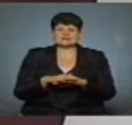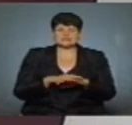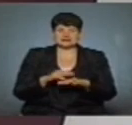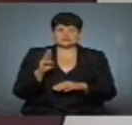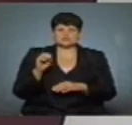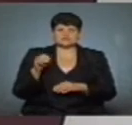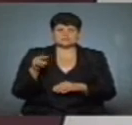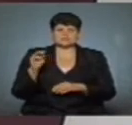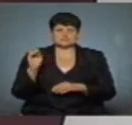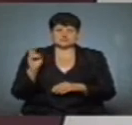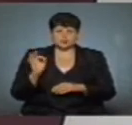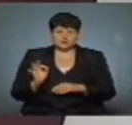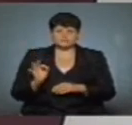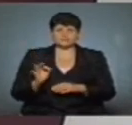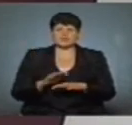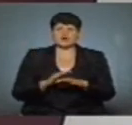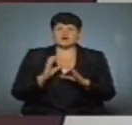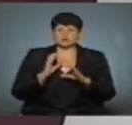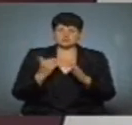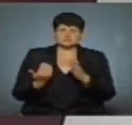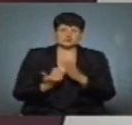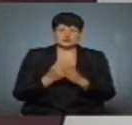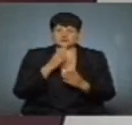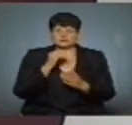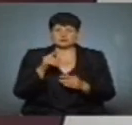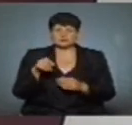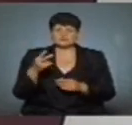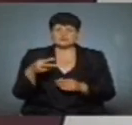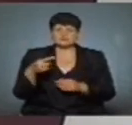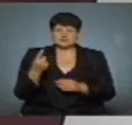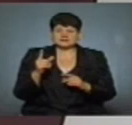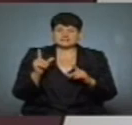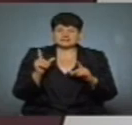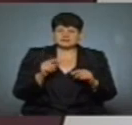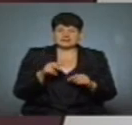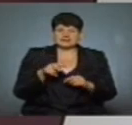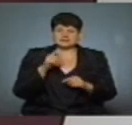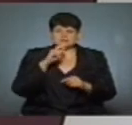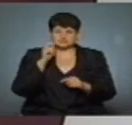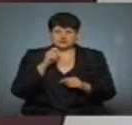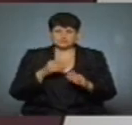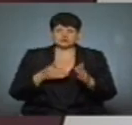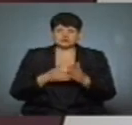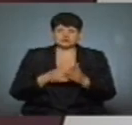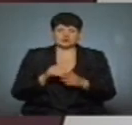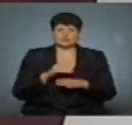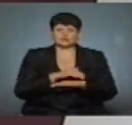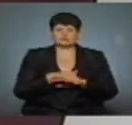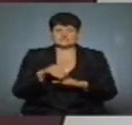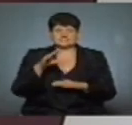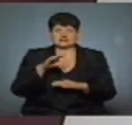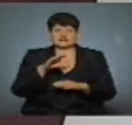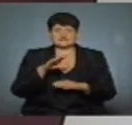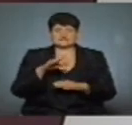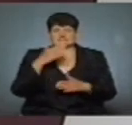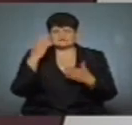Митрополита Шептицького. Автобуси за новим маршрутом номер 21 їздитимуть від Лесі Українки до вулиці Веселої, це міське управління